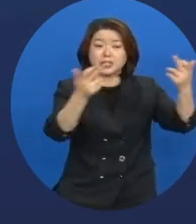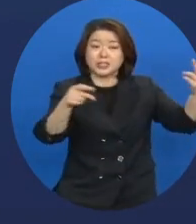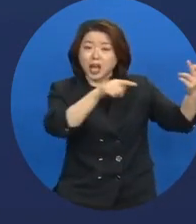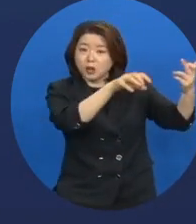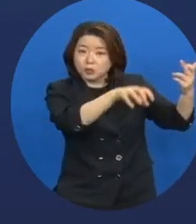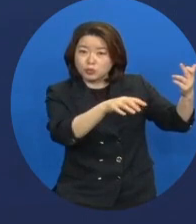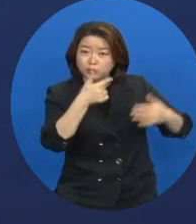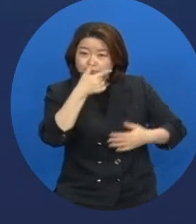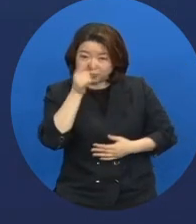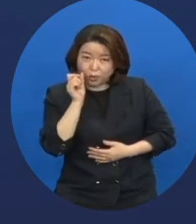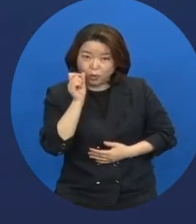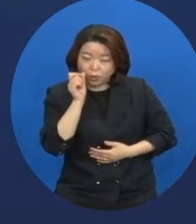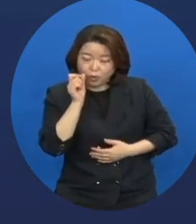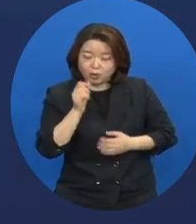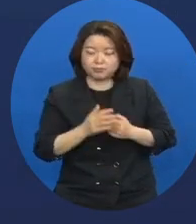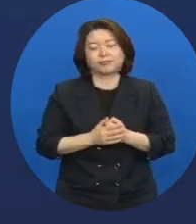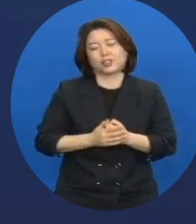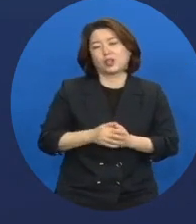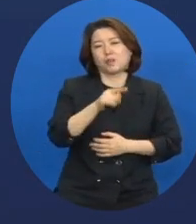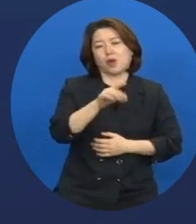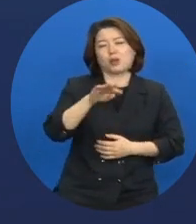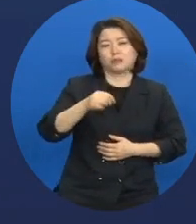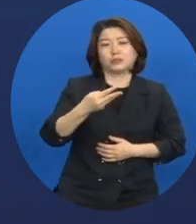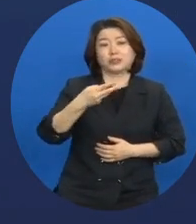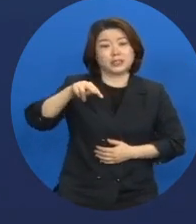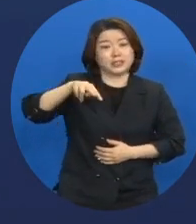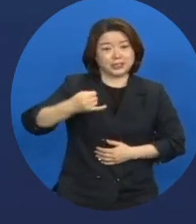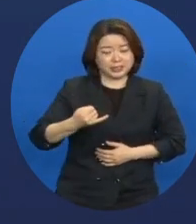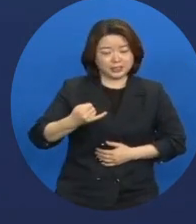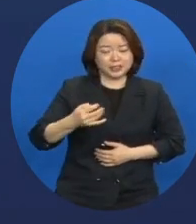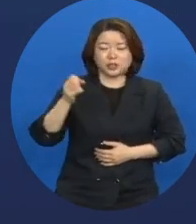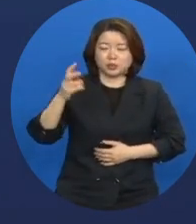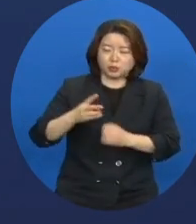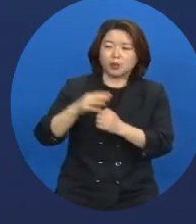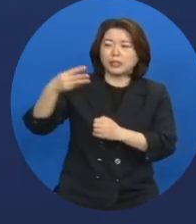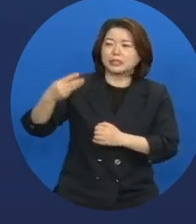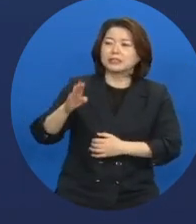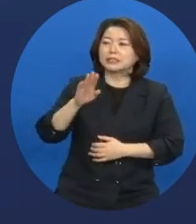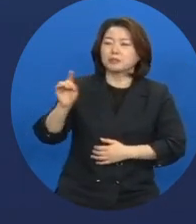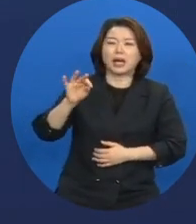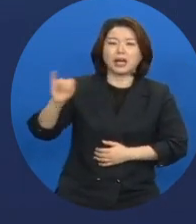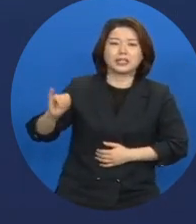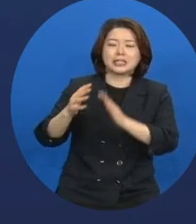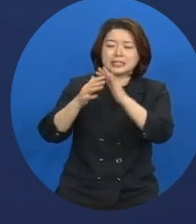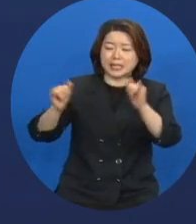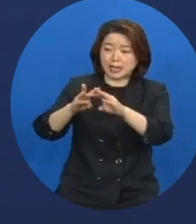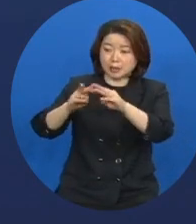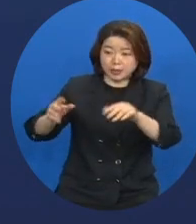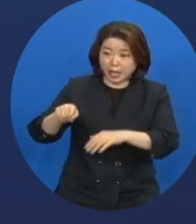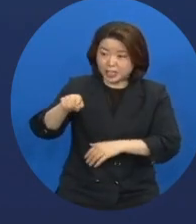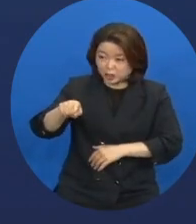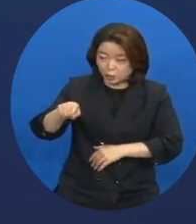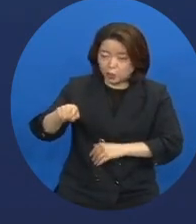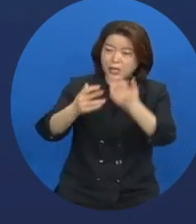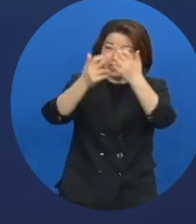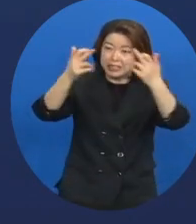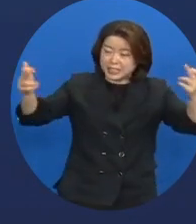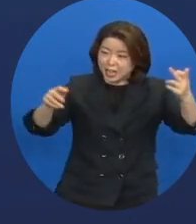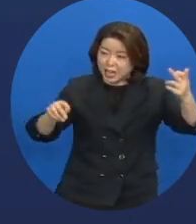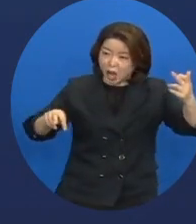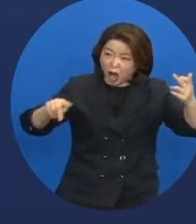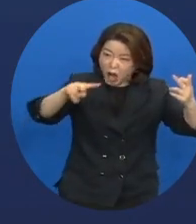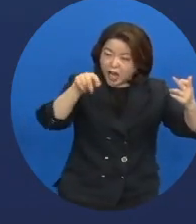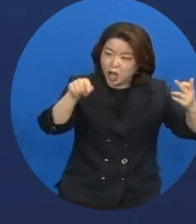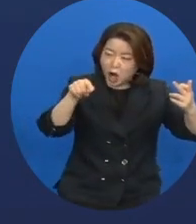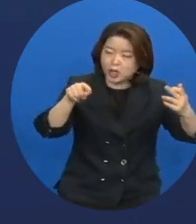작다면 거기에서 브리스 사람과 르바임 사람의 땅인 삼림 지대로 올라가서 그곳을